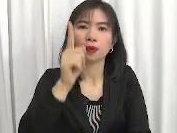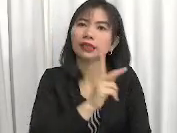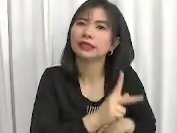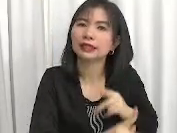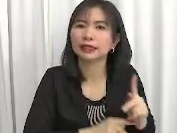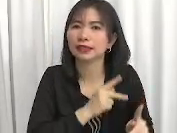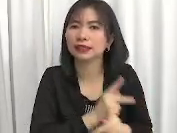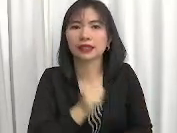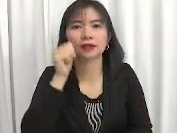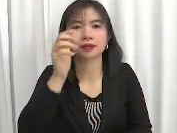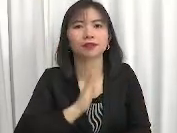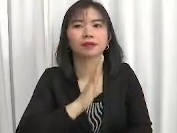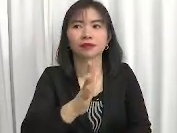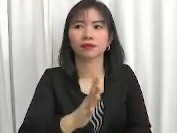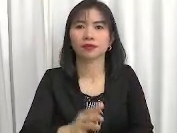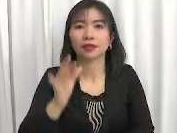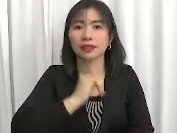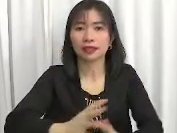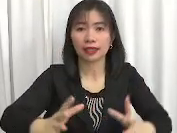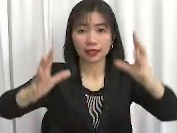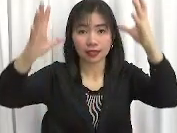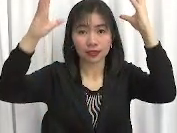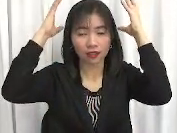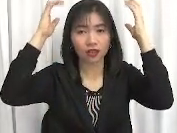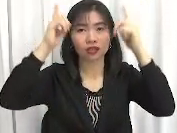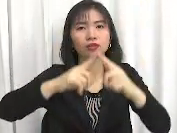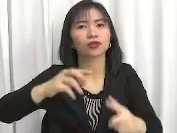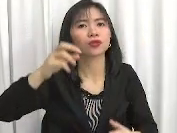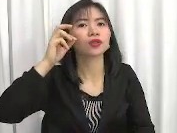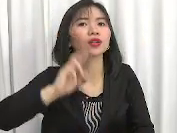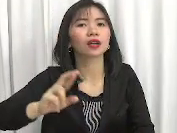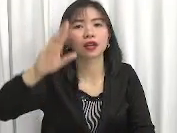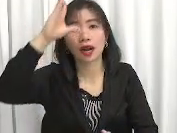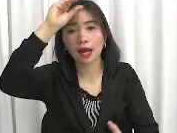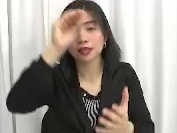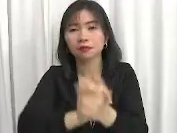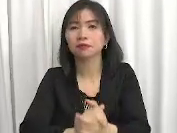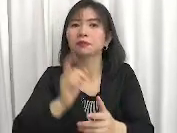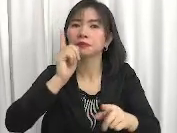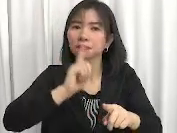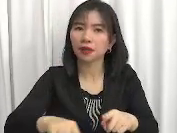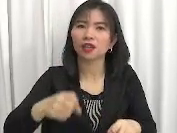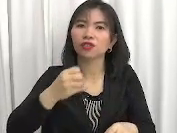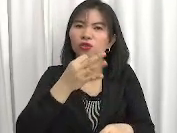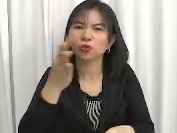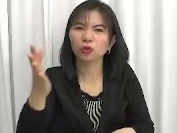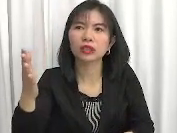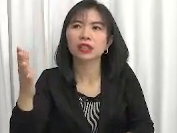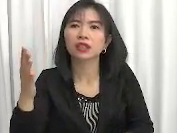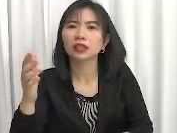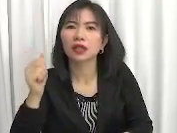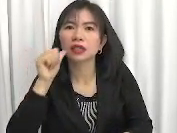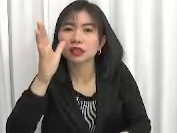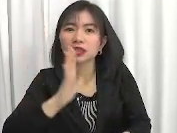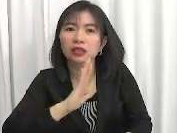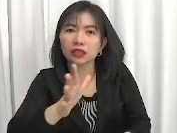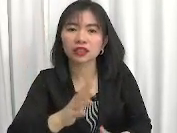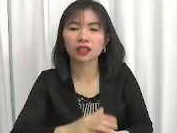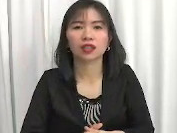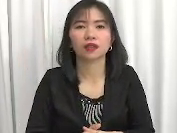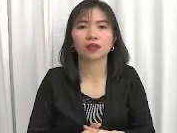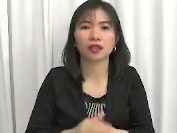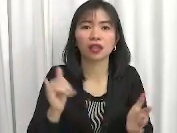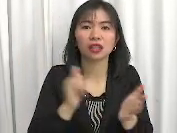babae ay putong sa kanyang asawa. Wow. Ngunit, siyang nakahihiya ay parang kabulukan